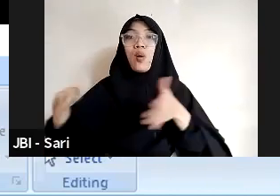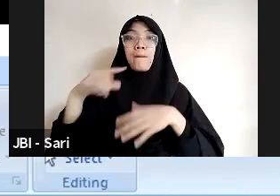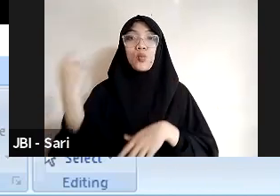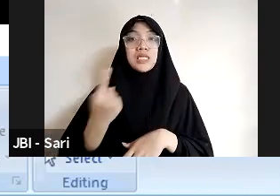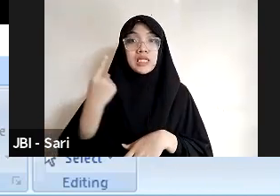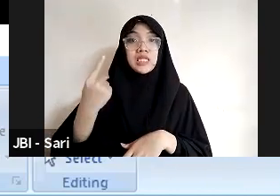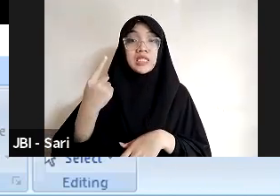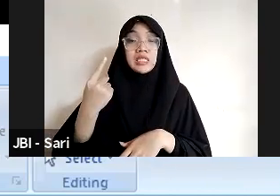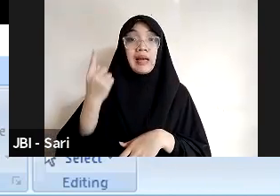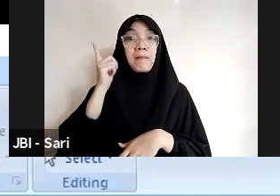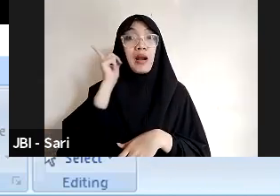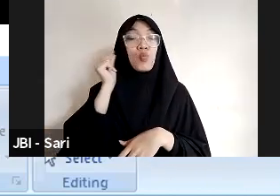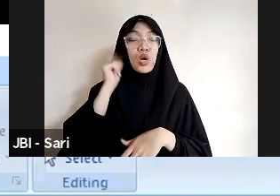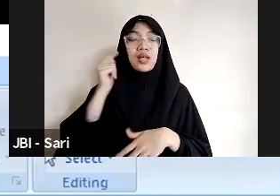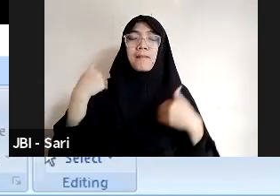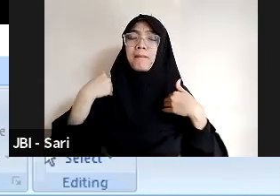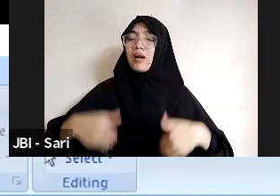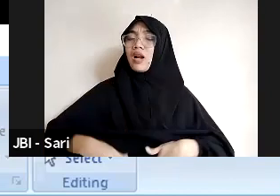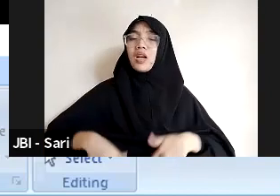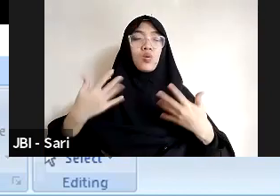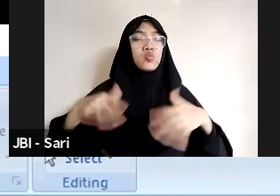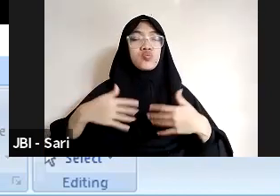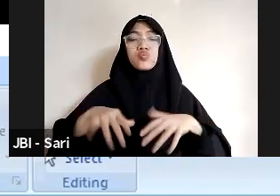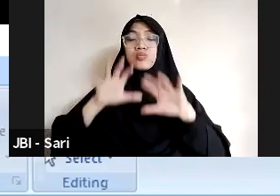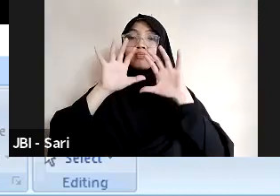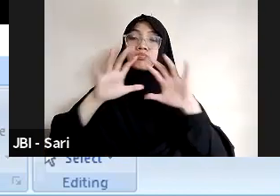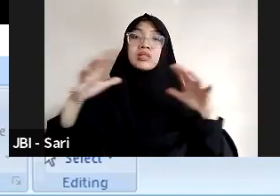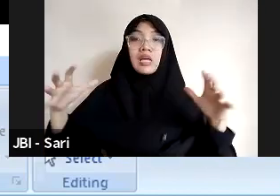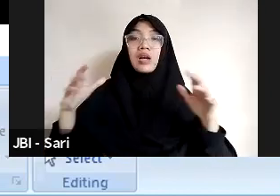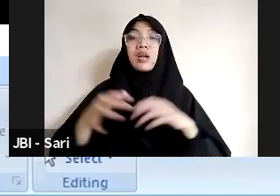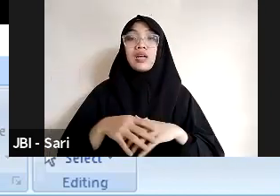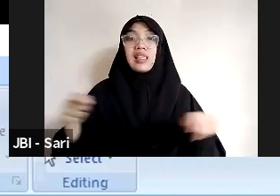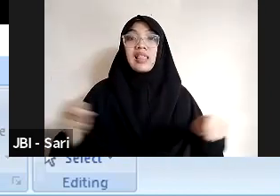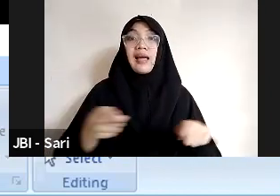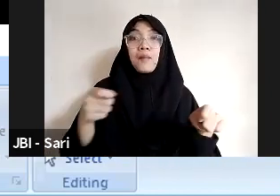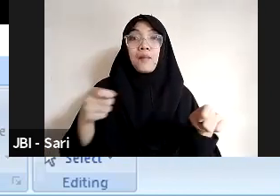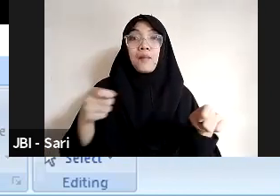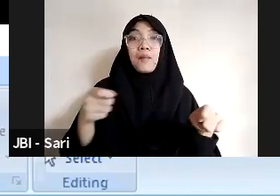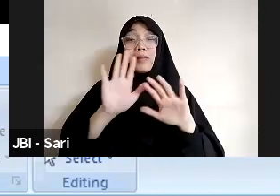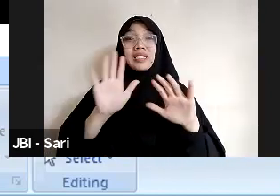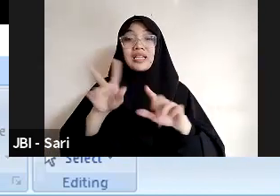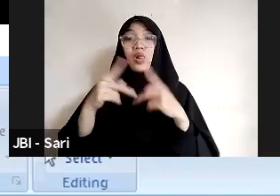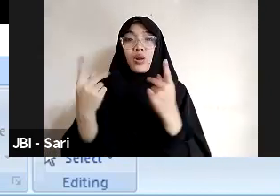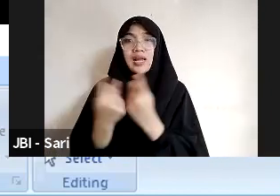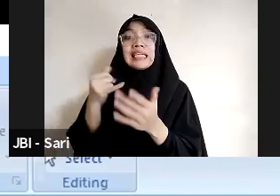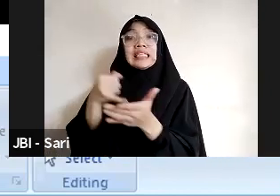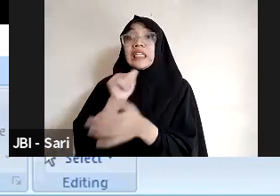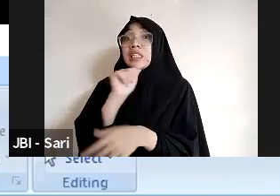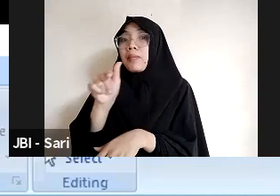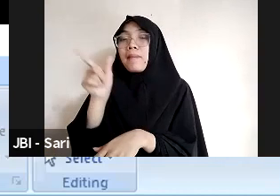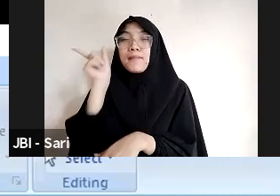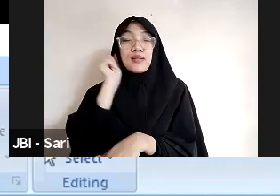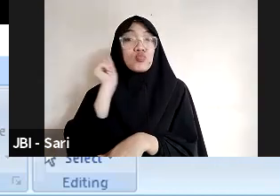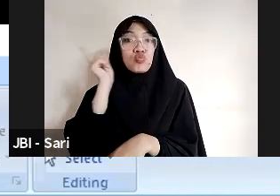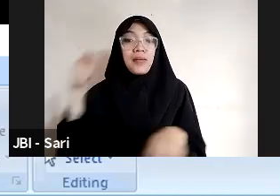mengambil peran besar di sini, karena seringkali kebanyakan dapur itu di banyak keluarga ya isinya adalah perempuan, yang